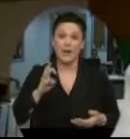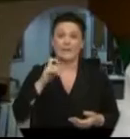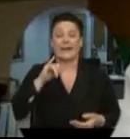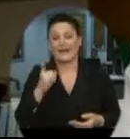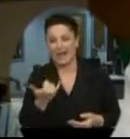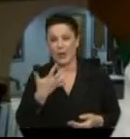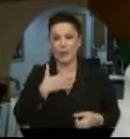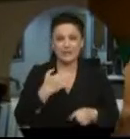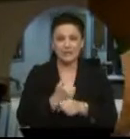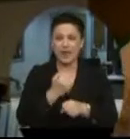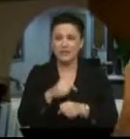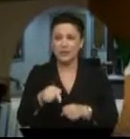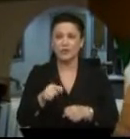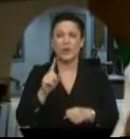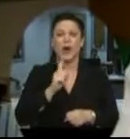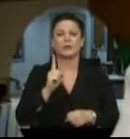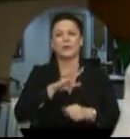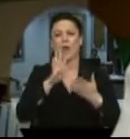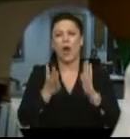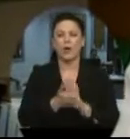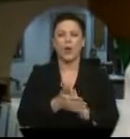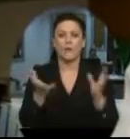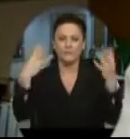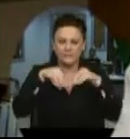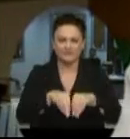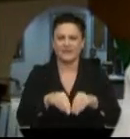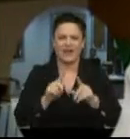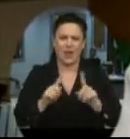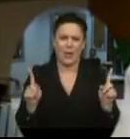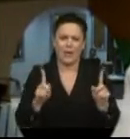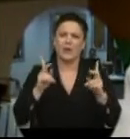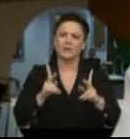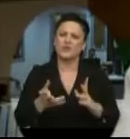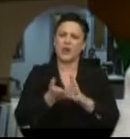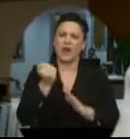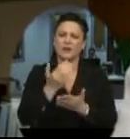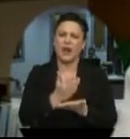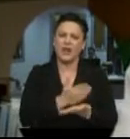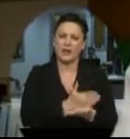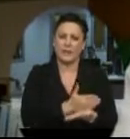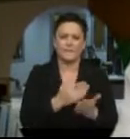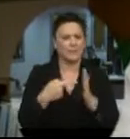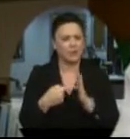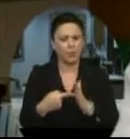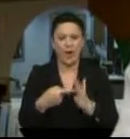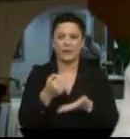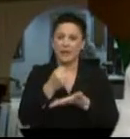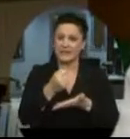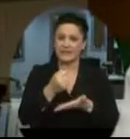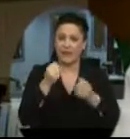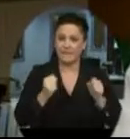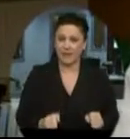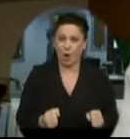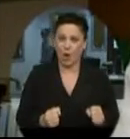לכיוון הזה, לא הכל כחבילה אחת. אפשר לקחת חלקים של התקציב, למשל תקציב הביטחון, שממילא יש